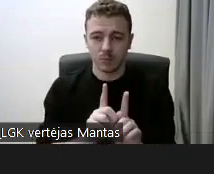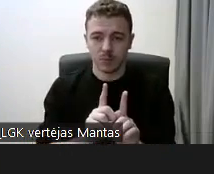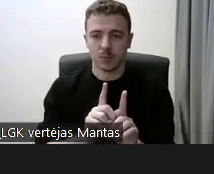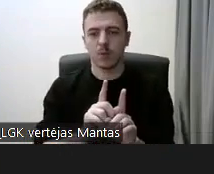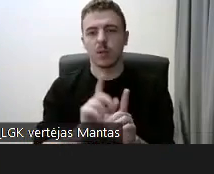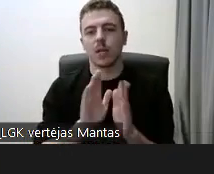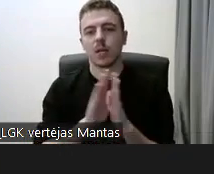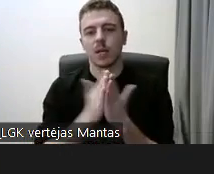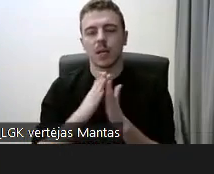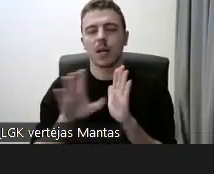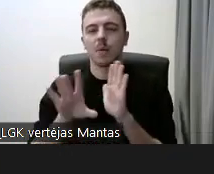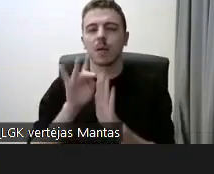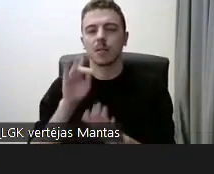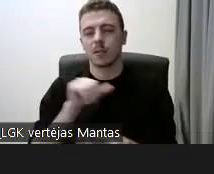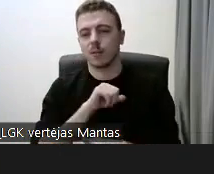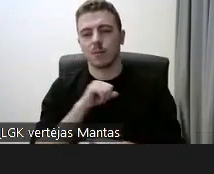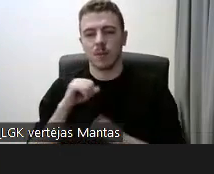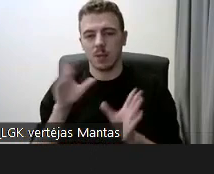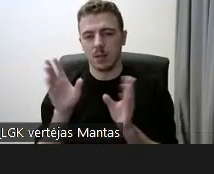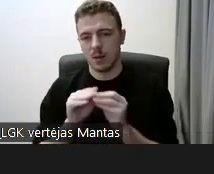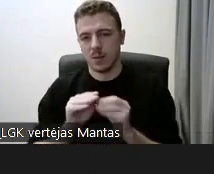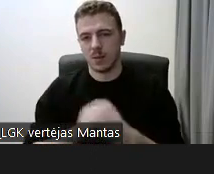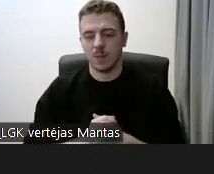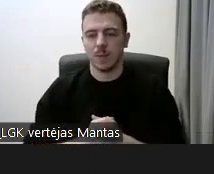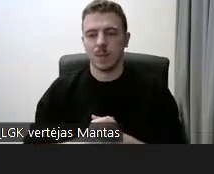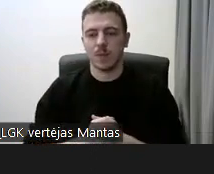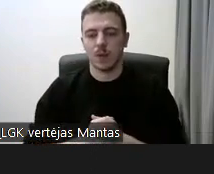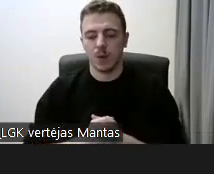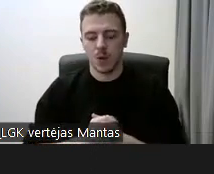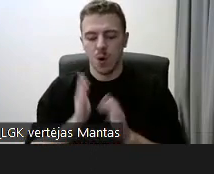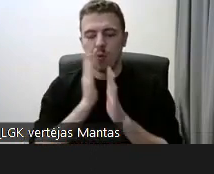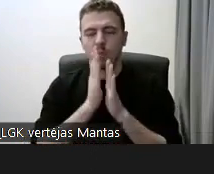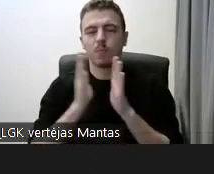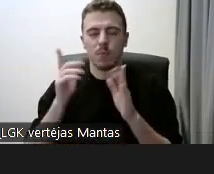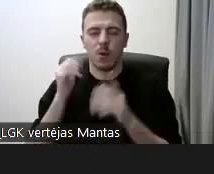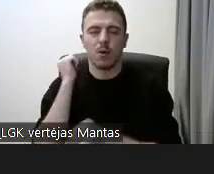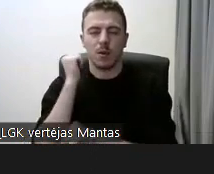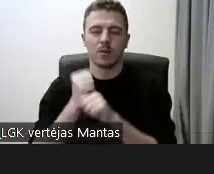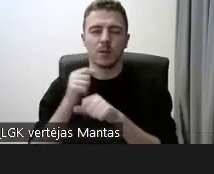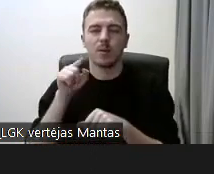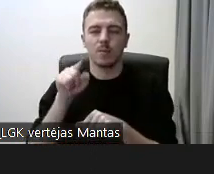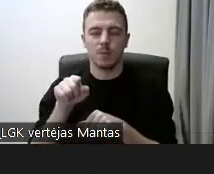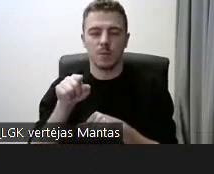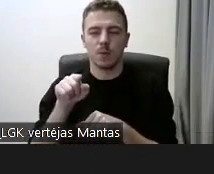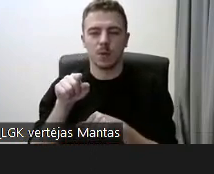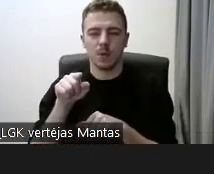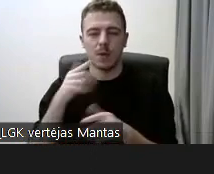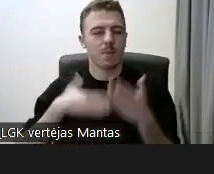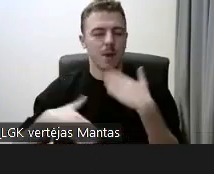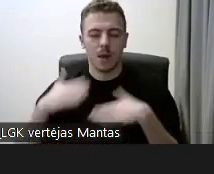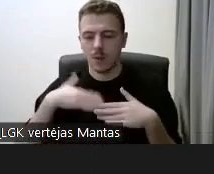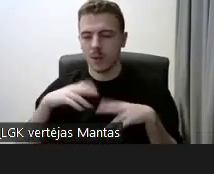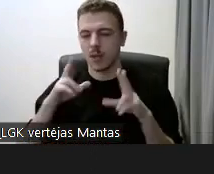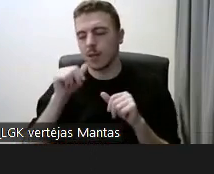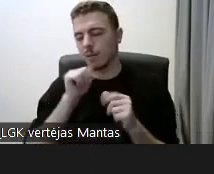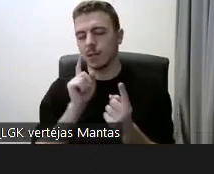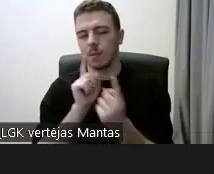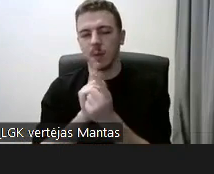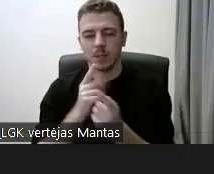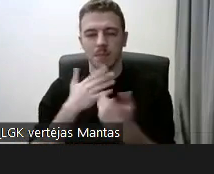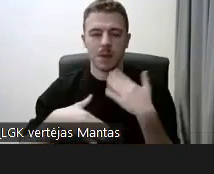knygą renkasi kartu. O bibliotekininkė tikrai yra maloni jinai visuomet pasitinka maloniai